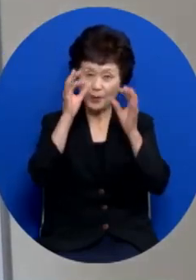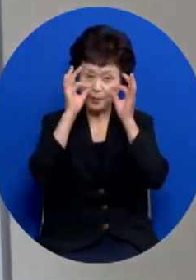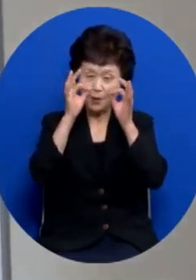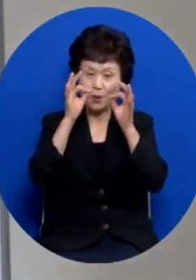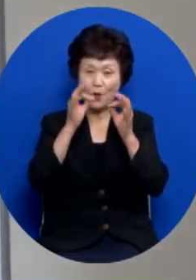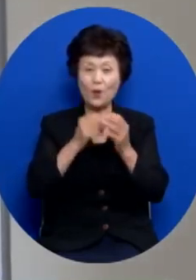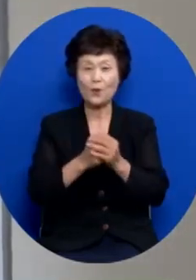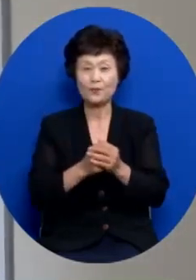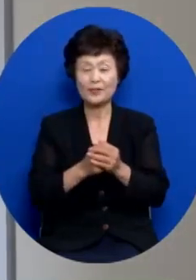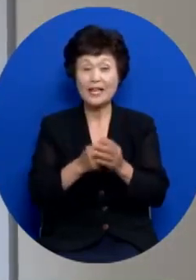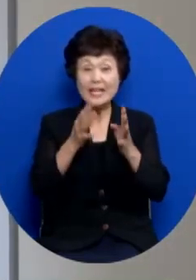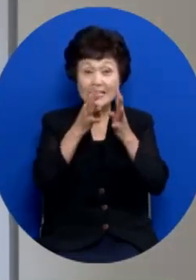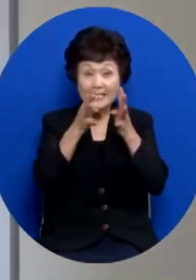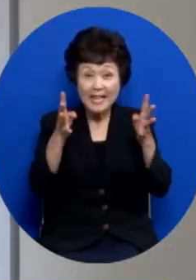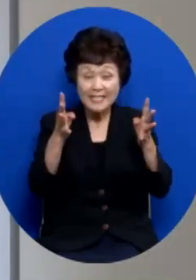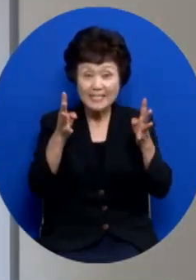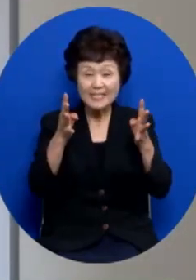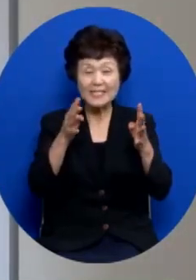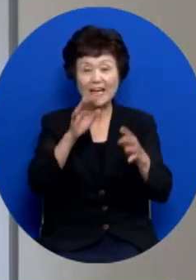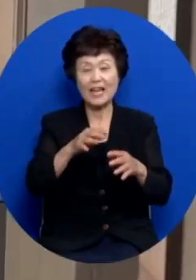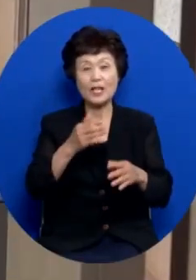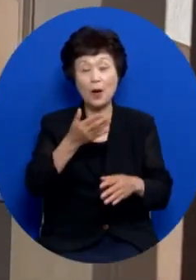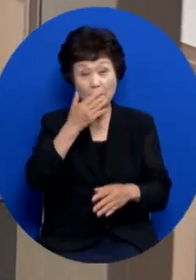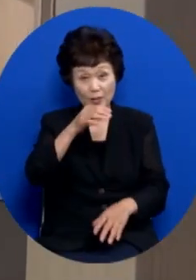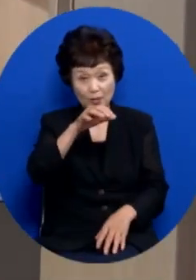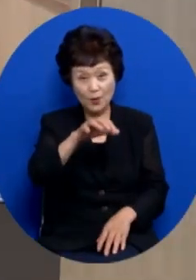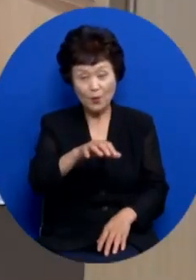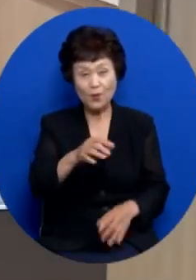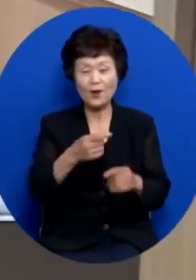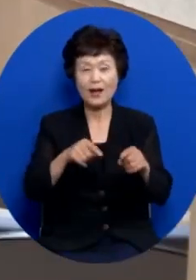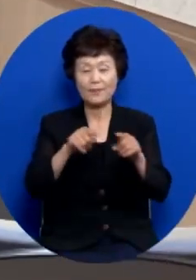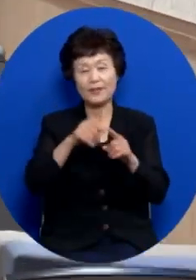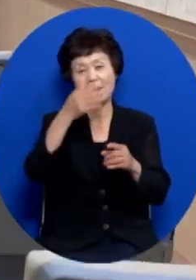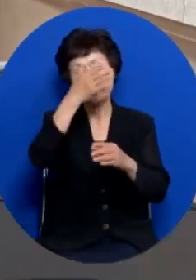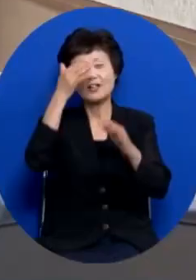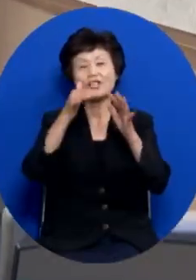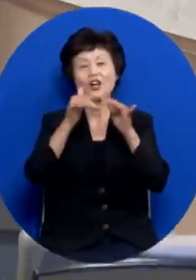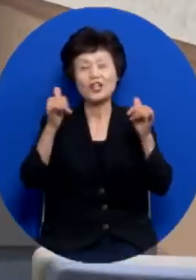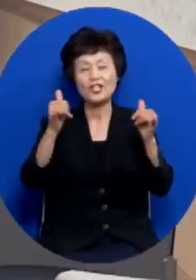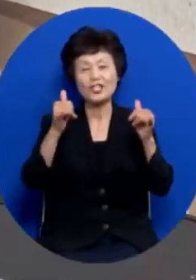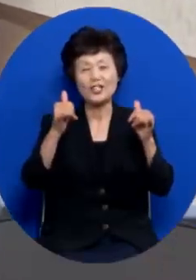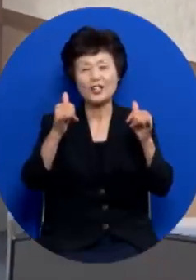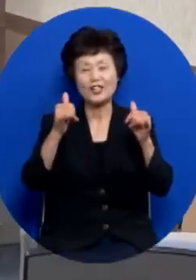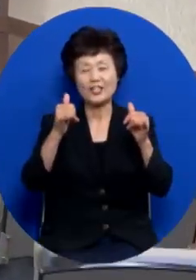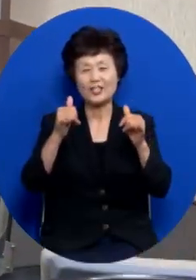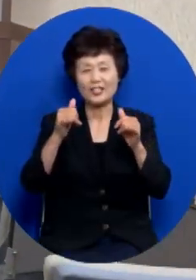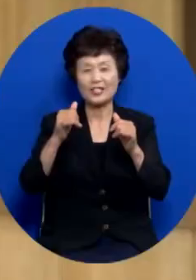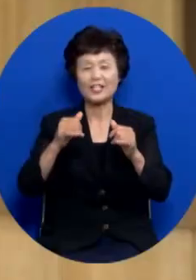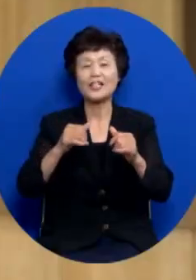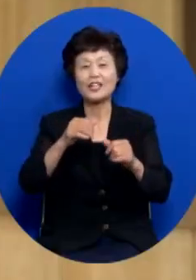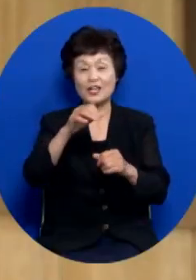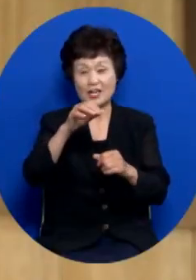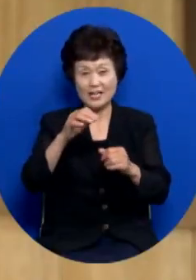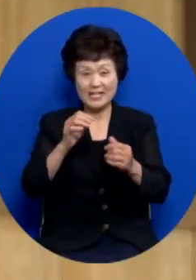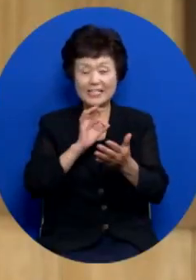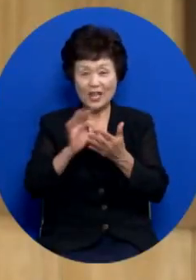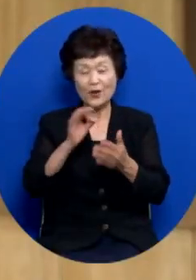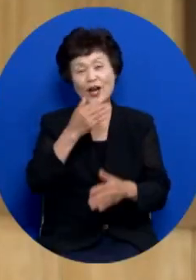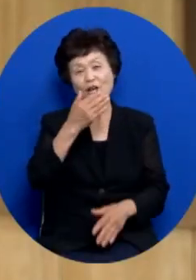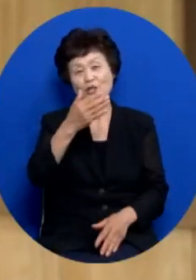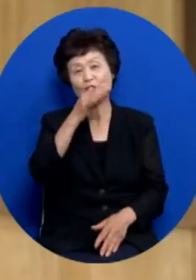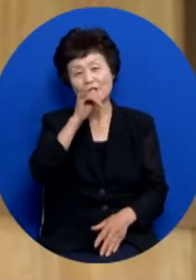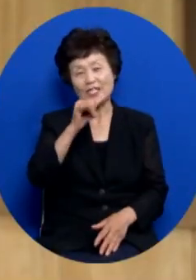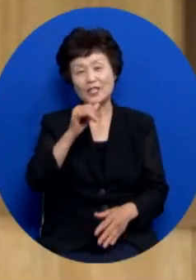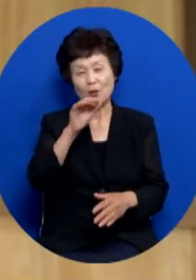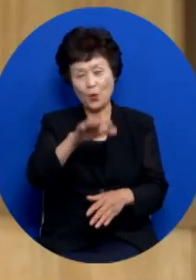가장 뷰가 좋은 4층에는 식당과 함께 우리 청년부실로 꾸며놨습니다. 네, 그렇군요. 새 성전이 마련된